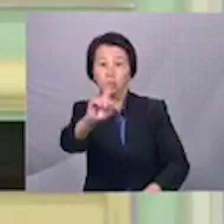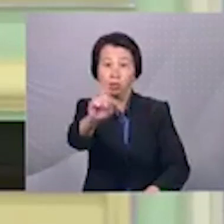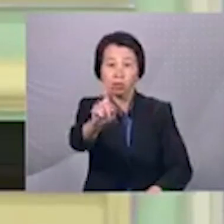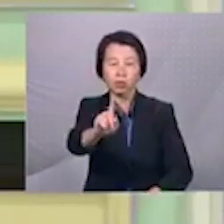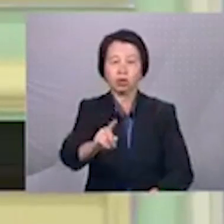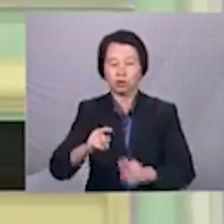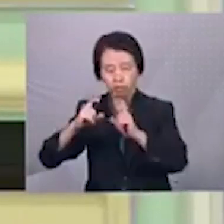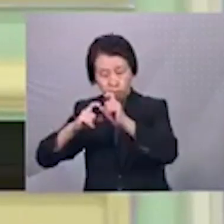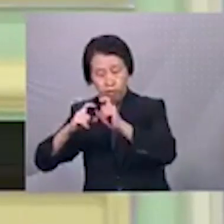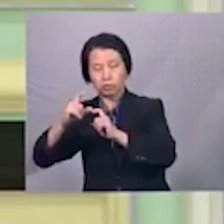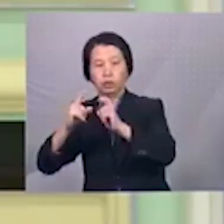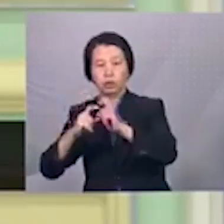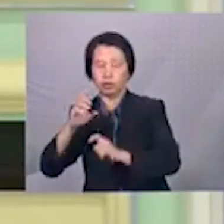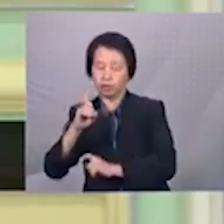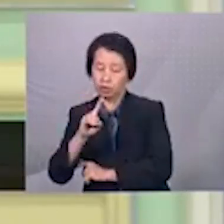telah pun